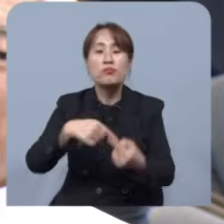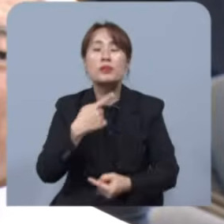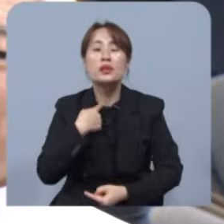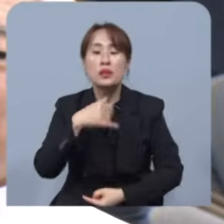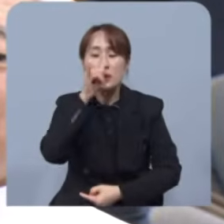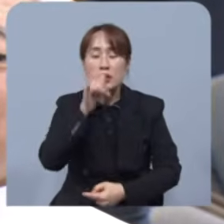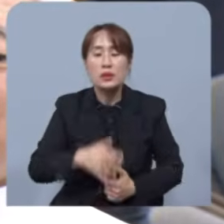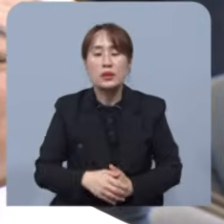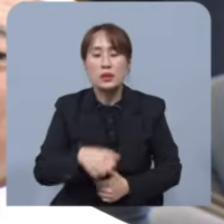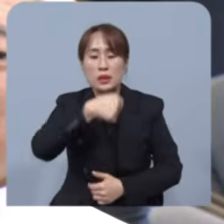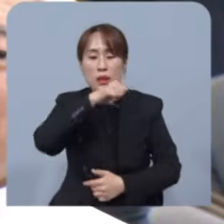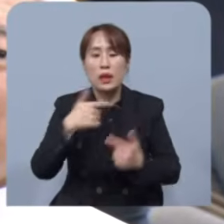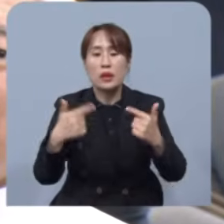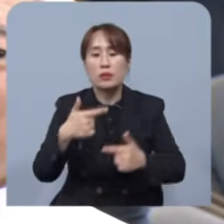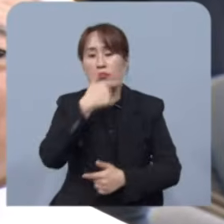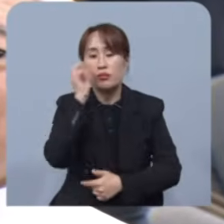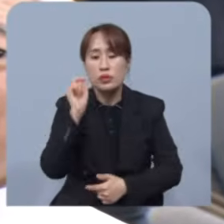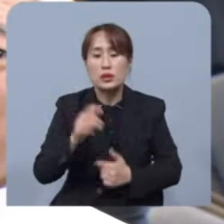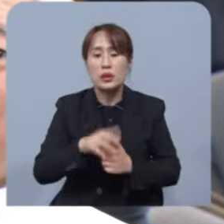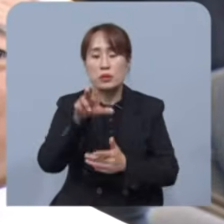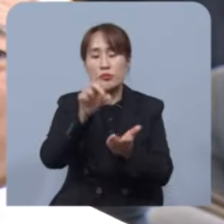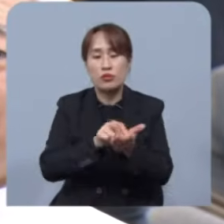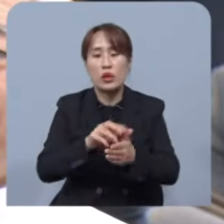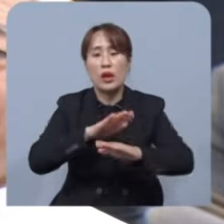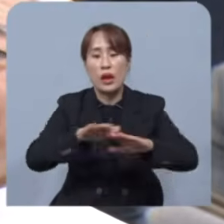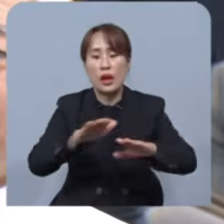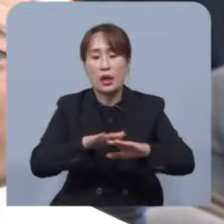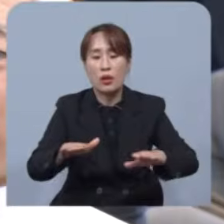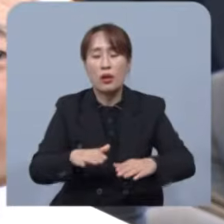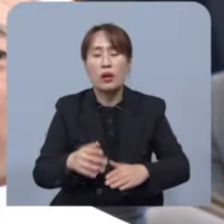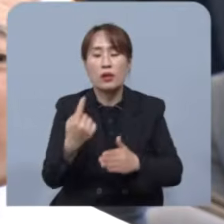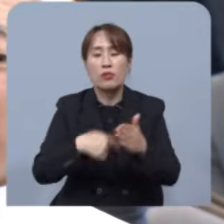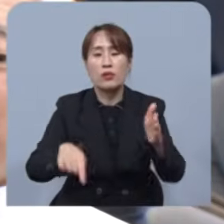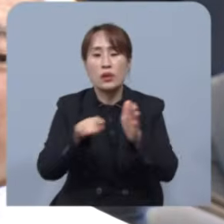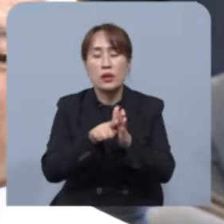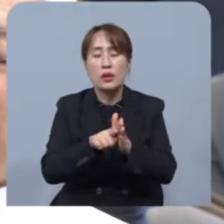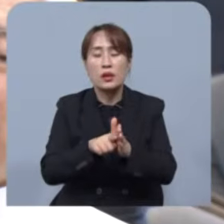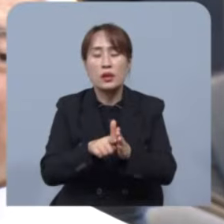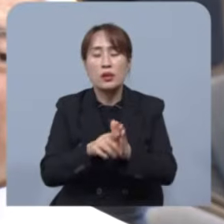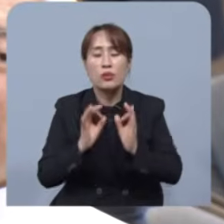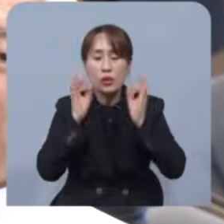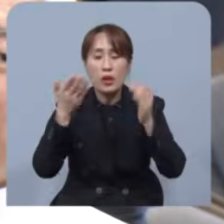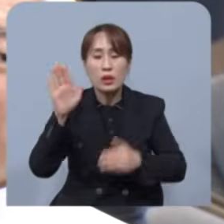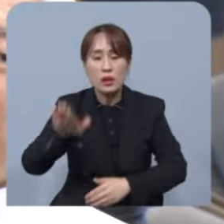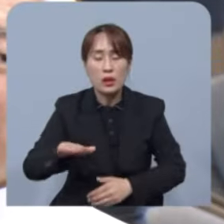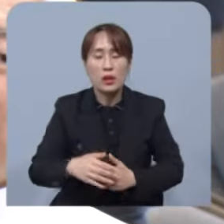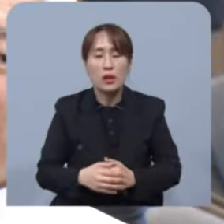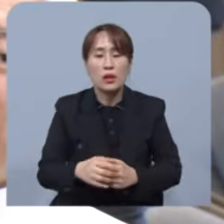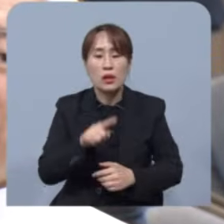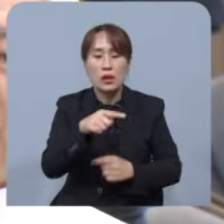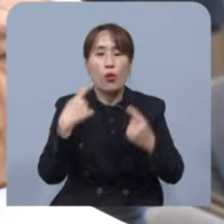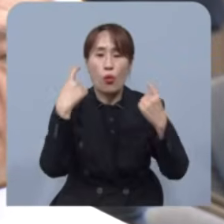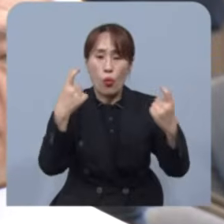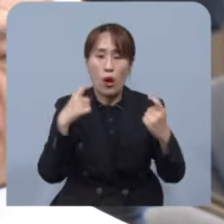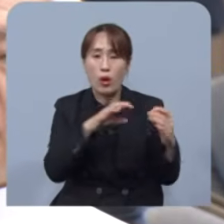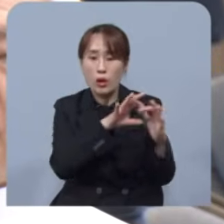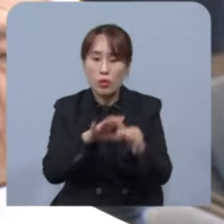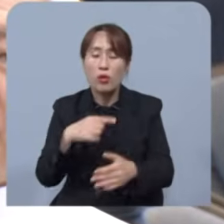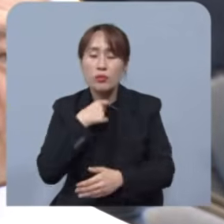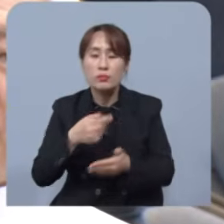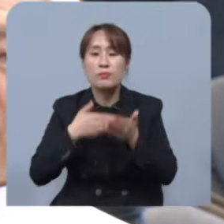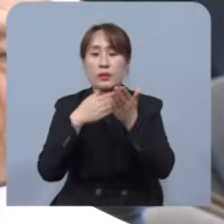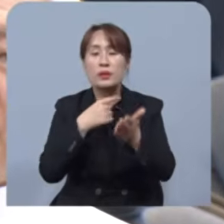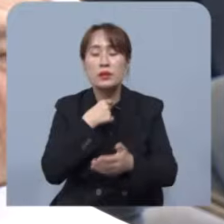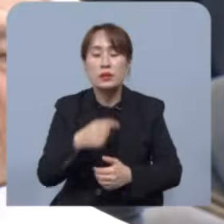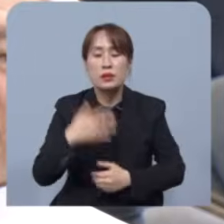네, 저희도 예산이 항상 부족합니다. 그래서 이 문제를 좀 해결하고자 했는데 이 돌파구를 관광으로 좀 해결해 보면 어떤가라고 제안을